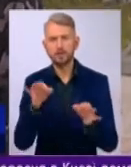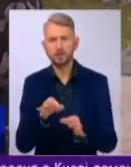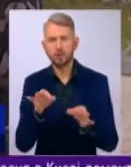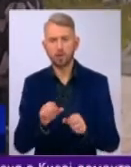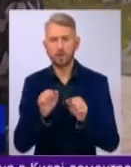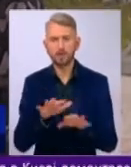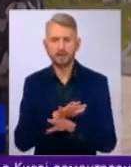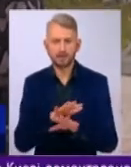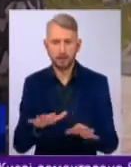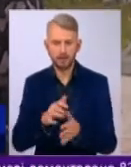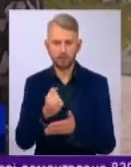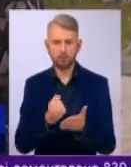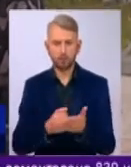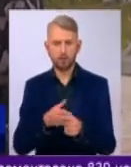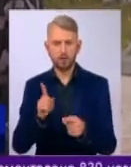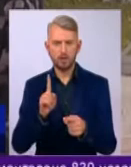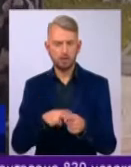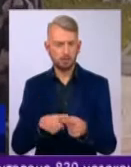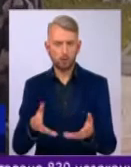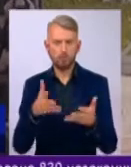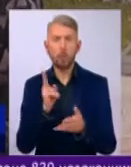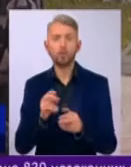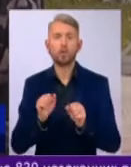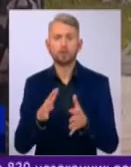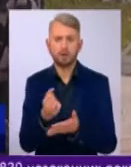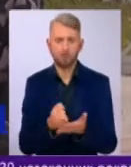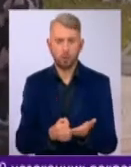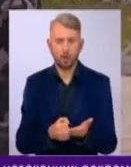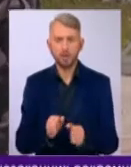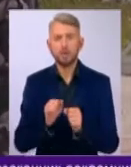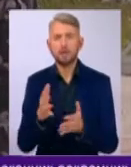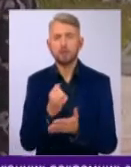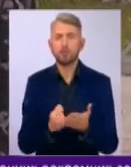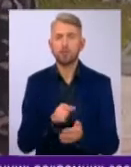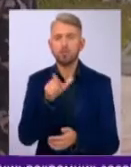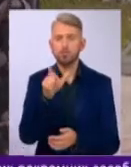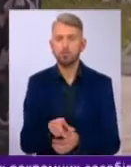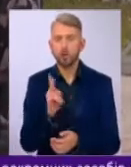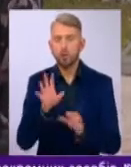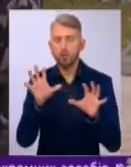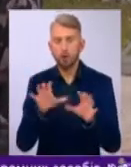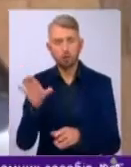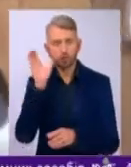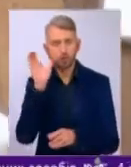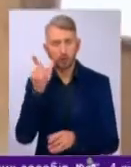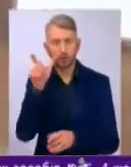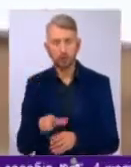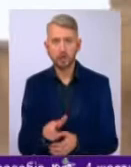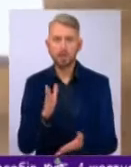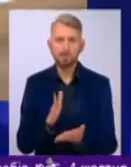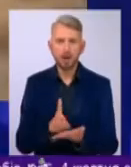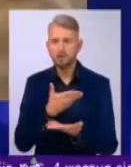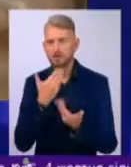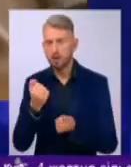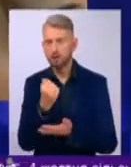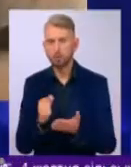здасть зброю. Це зрозуміло. Хто це здасть зброю? Там здасть зброю там той, хто законослухняна якась людина. Мати чи не мати зброю